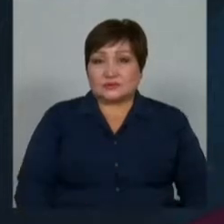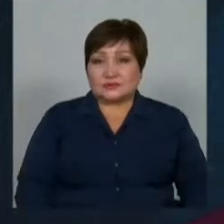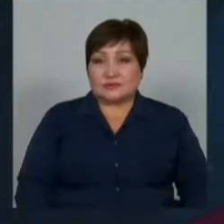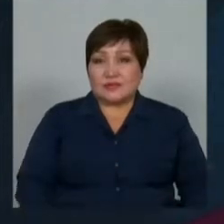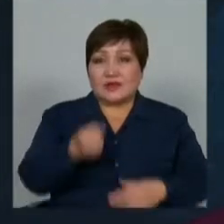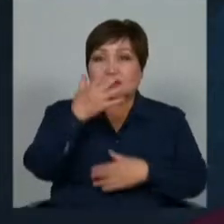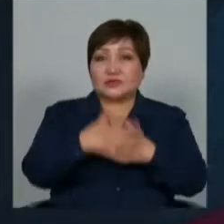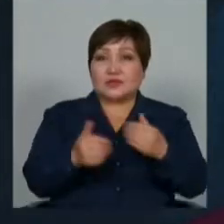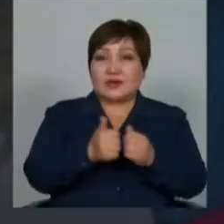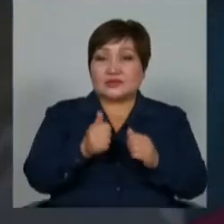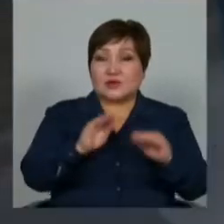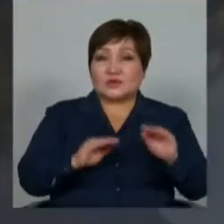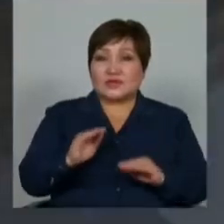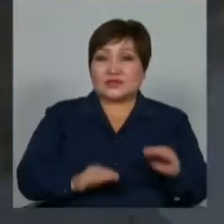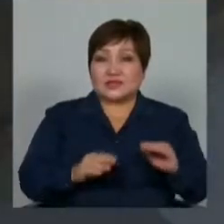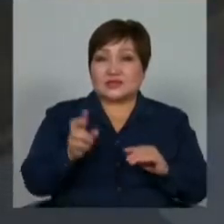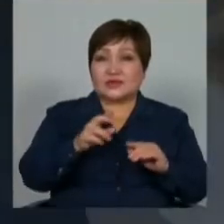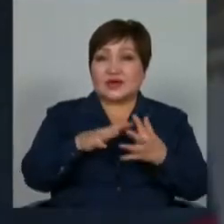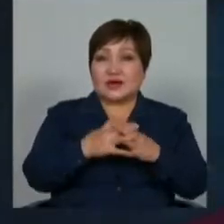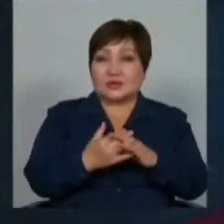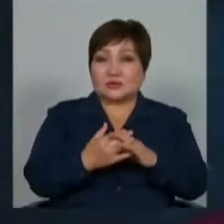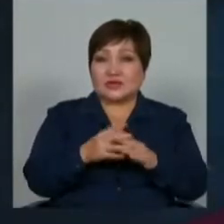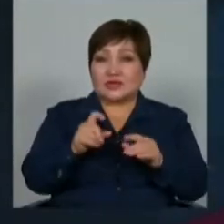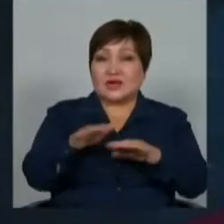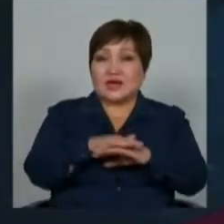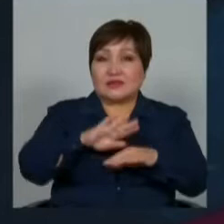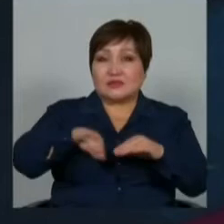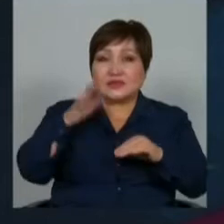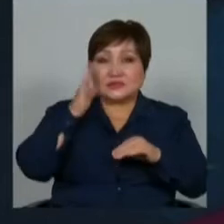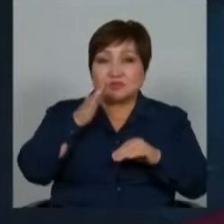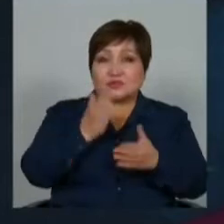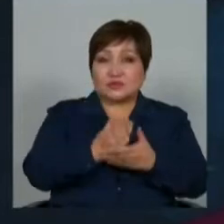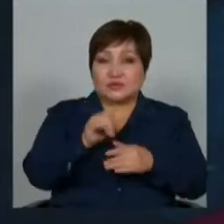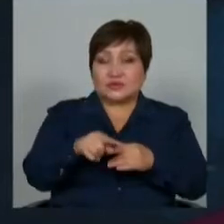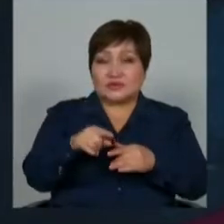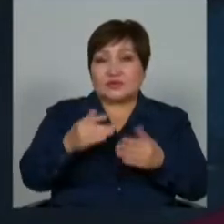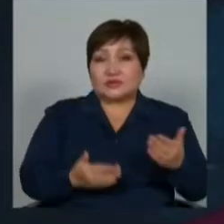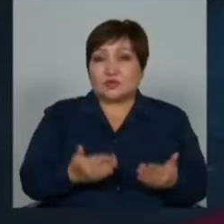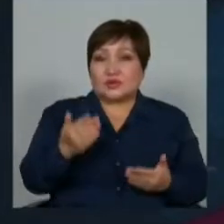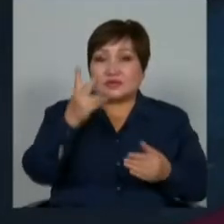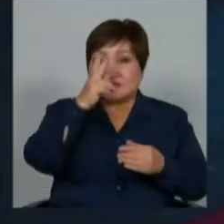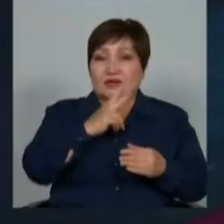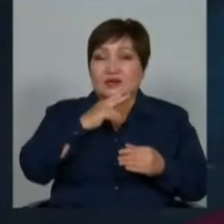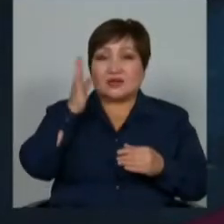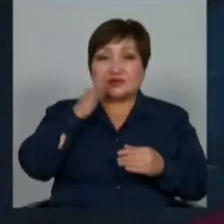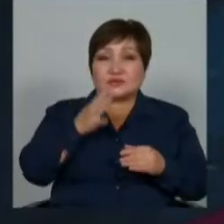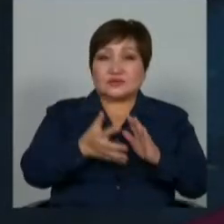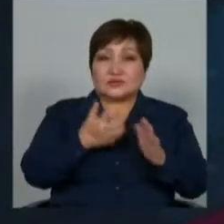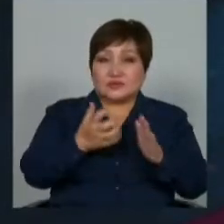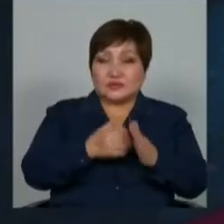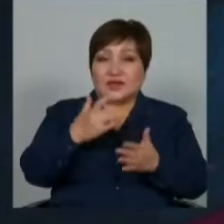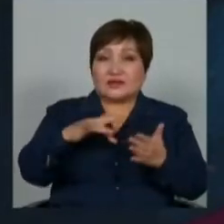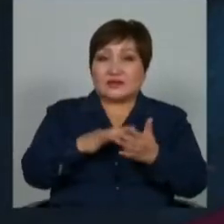Елорда маңында орналасқан Дүресілі ауылында халық сусыз отыр. Маңдаған тұрғын екі айдан бері ауыз судан тапшылық көріп, қаладан тасып